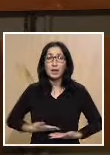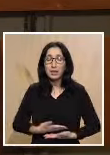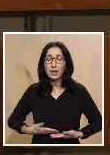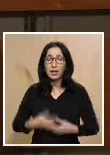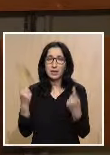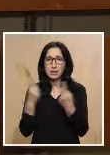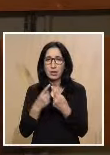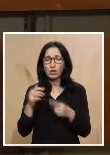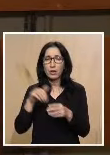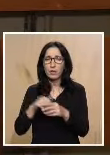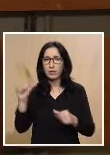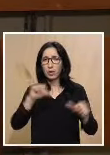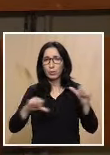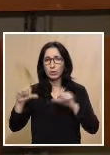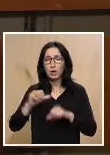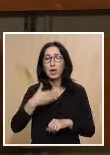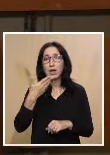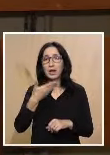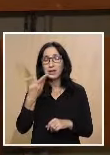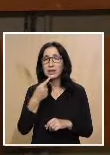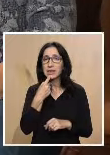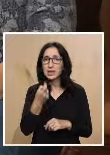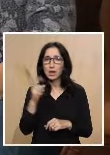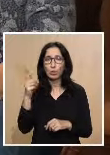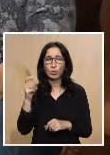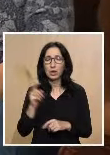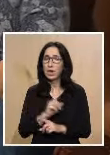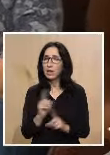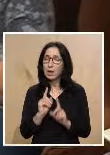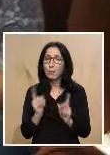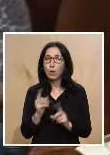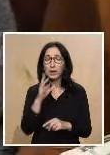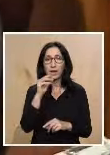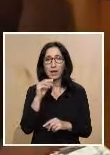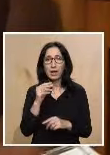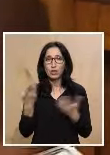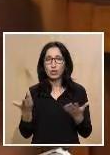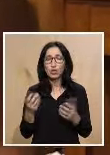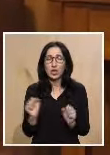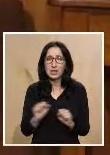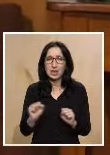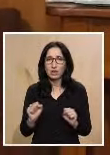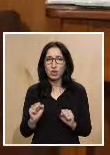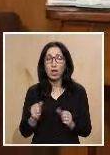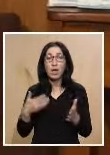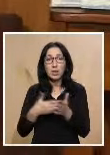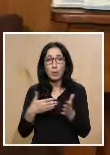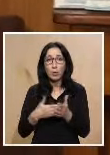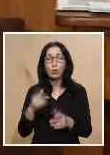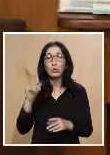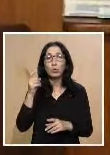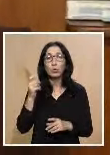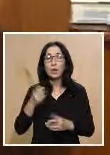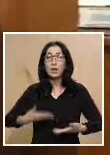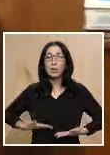тази интересна среща в лабораторията и разказа за глутена. Не бих казала, че е страшен. Напротив, глутенът